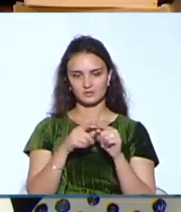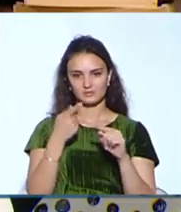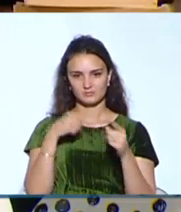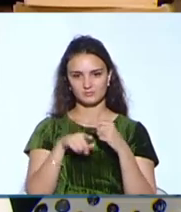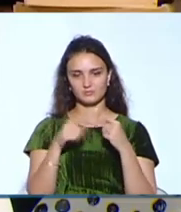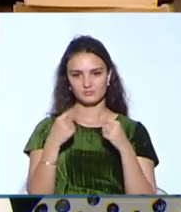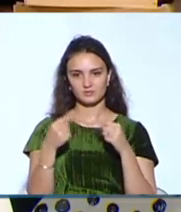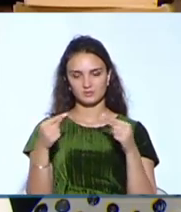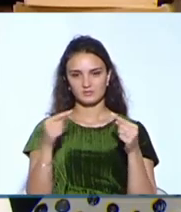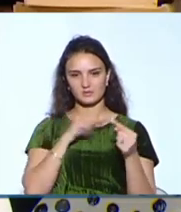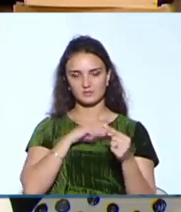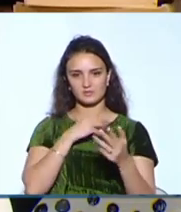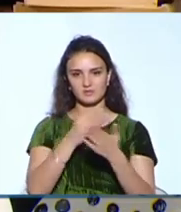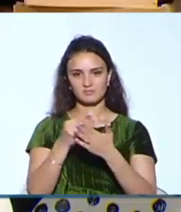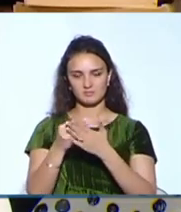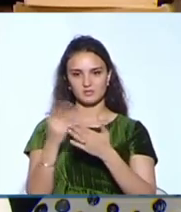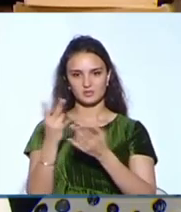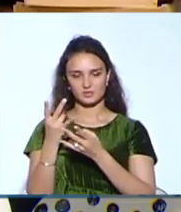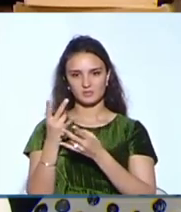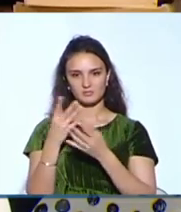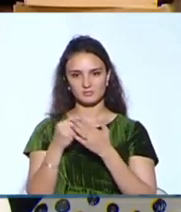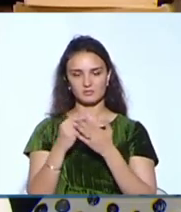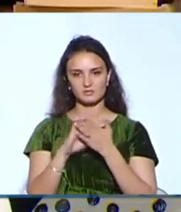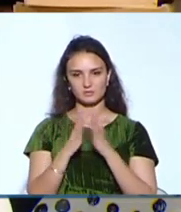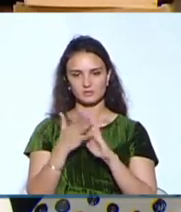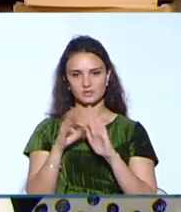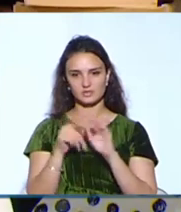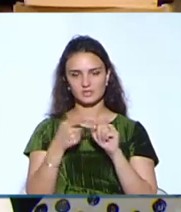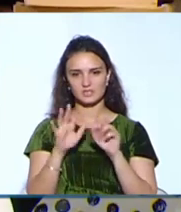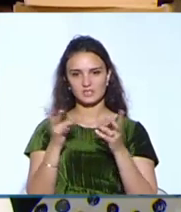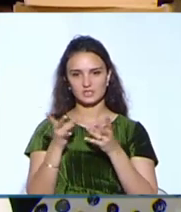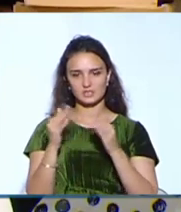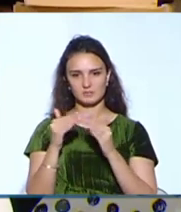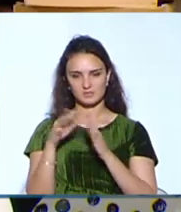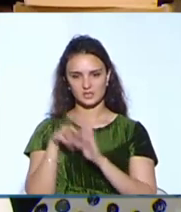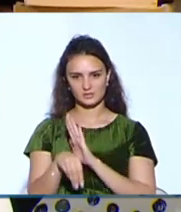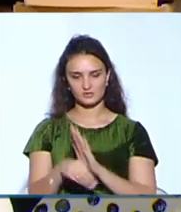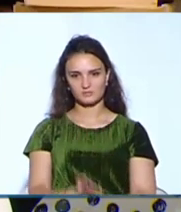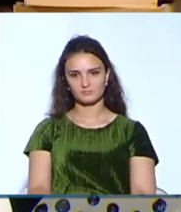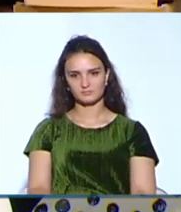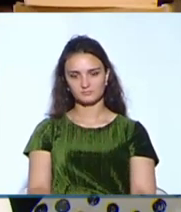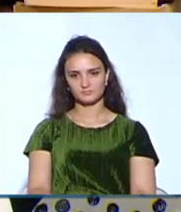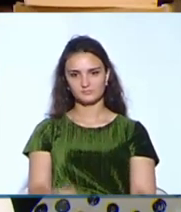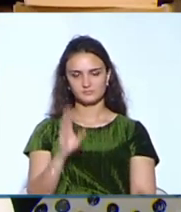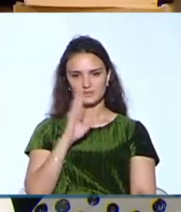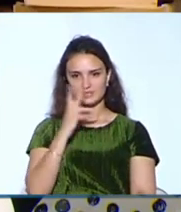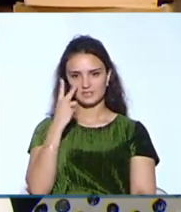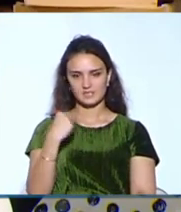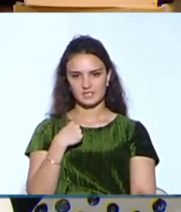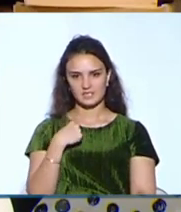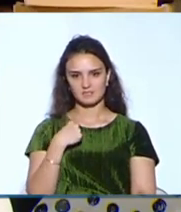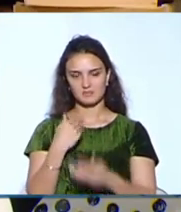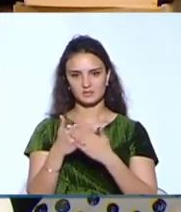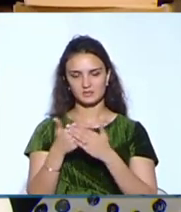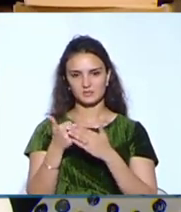გამომდინარე, სულ სხვადასხვა თვისებების ამოწევა გჭირდება სხვადასხვა სიტუაციაში, ის რაც არ გჭირდება სახლში. დედის დასანახად